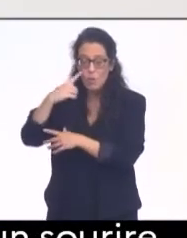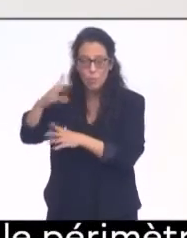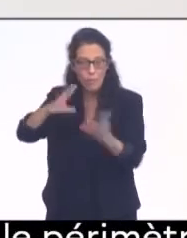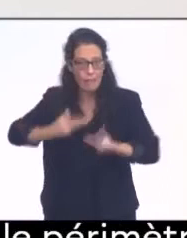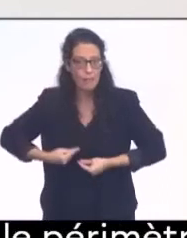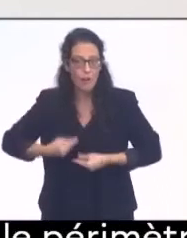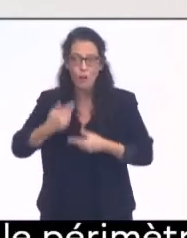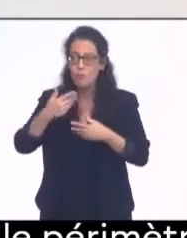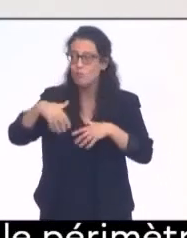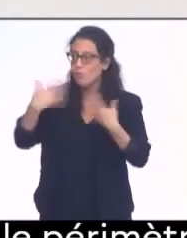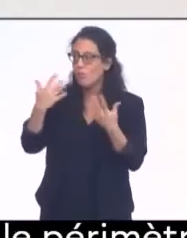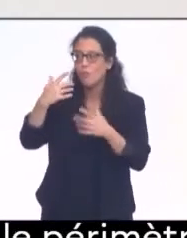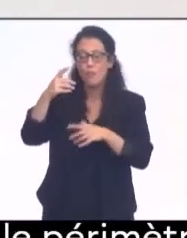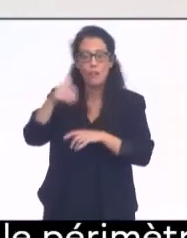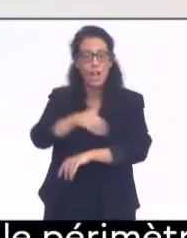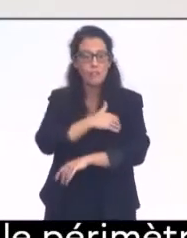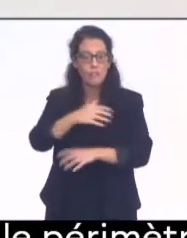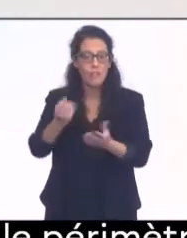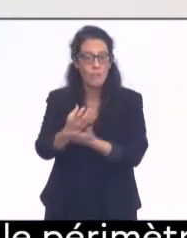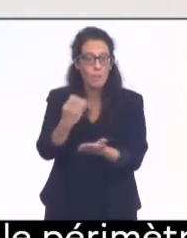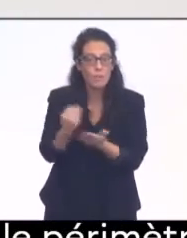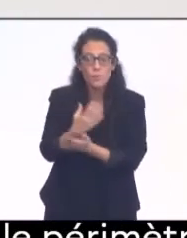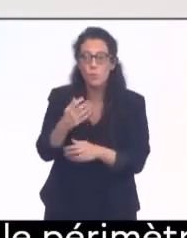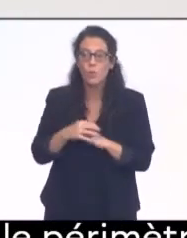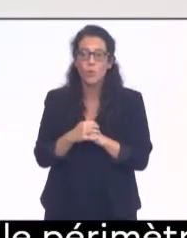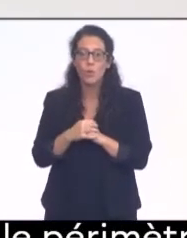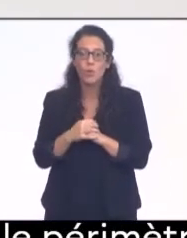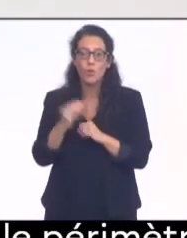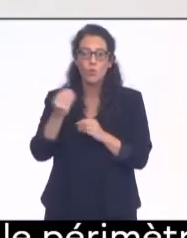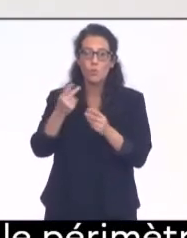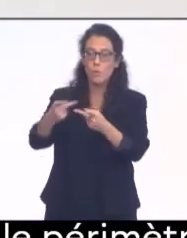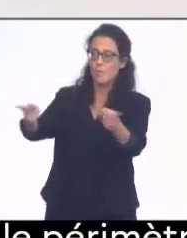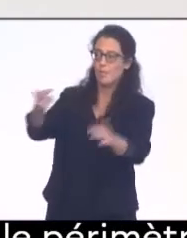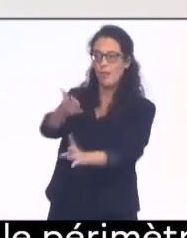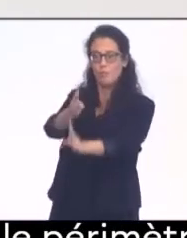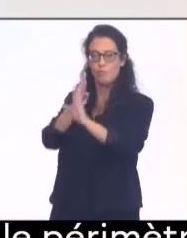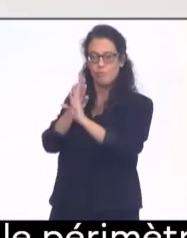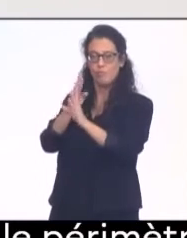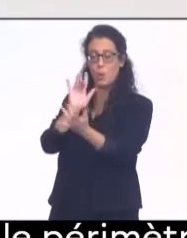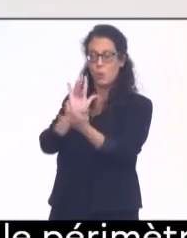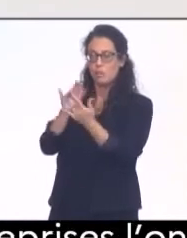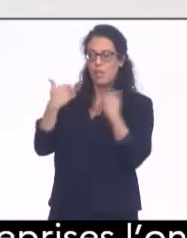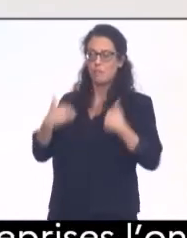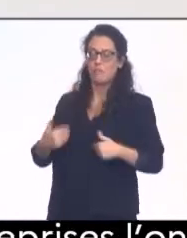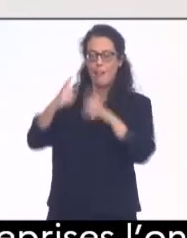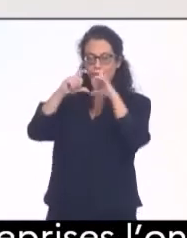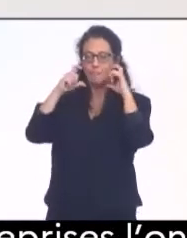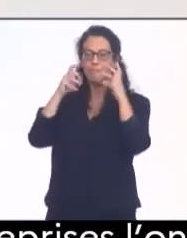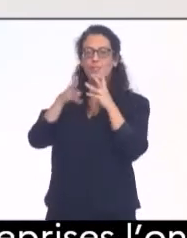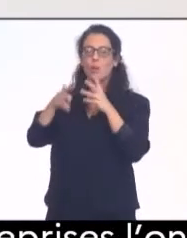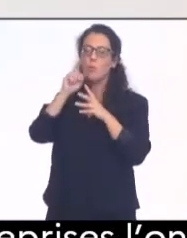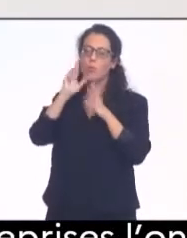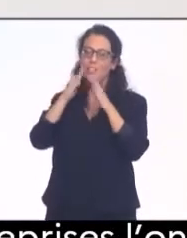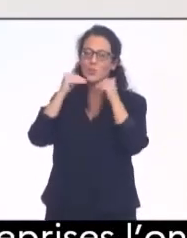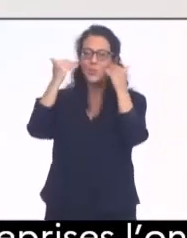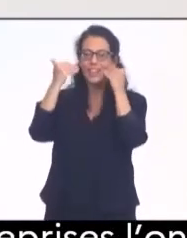leurs agents d'information, pour leurs agents en contact avec justement le grand public, parce que c'est un lien, je dirais, d'empathie et de sourire possible